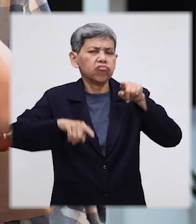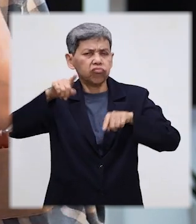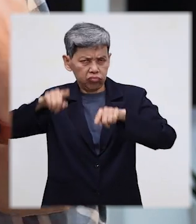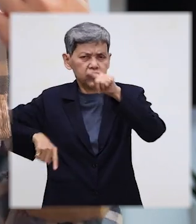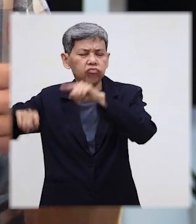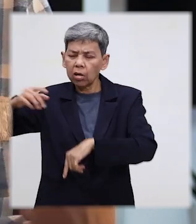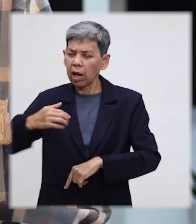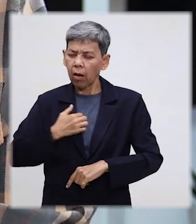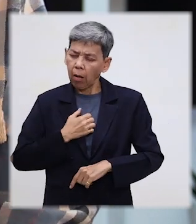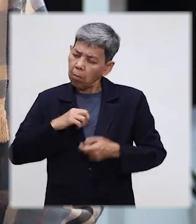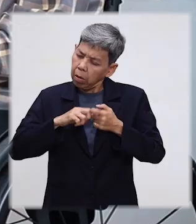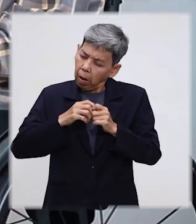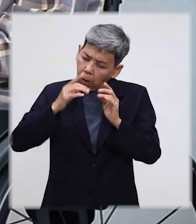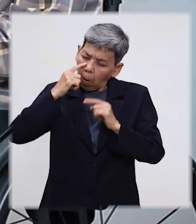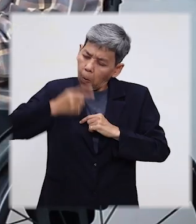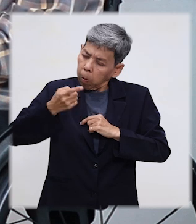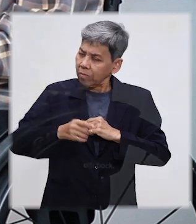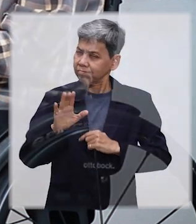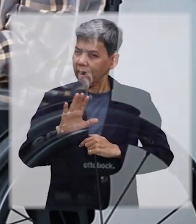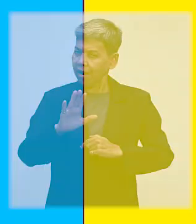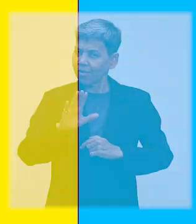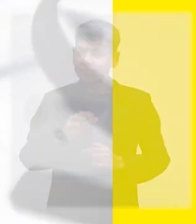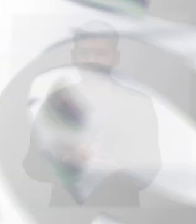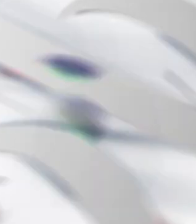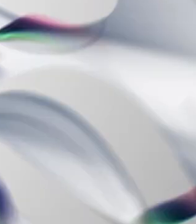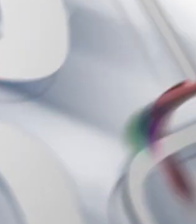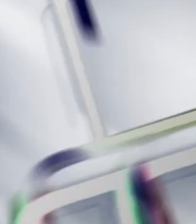มันก็ทำให้เราไม่ไปจมกับปัญหาได้ค่ะ